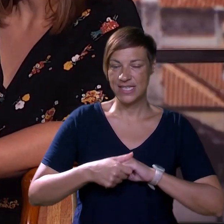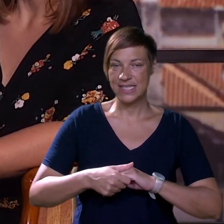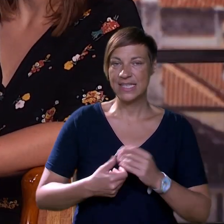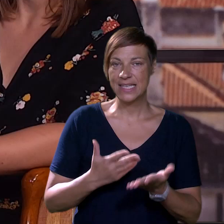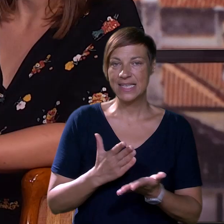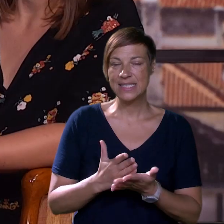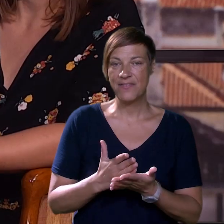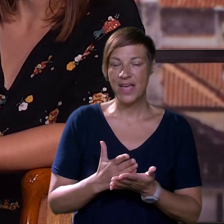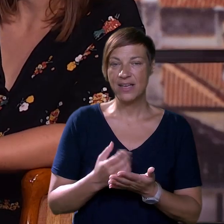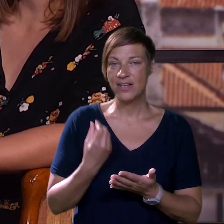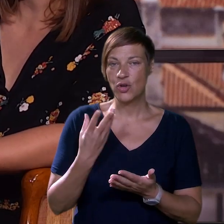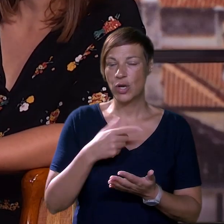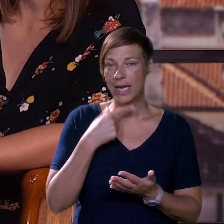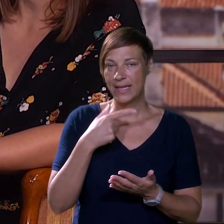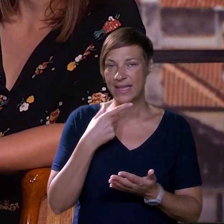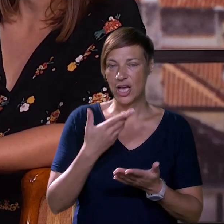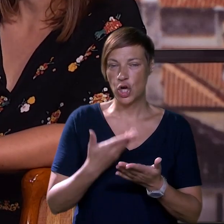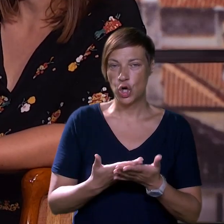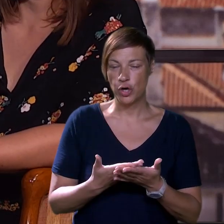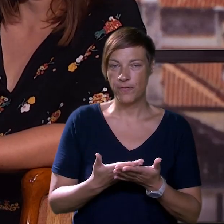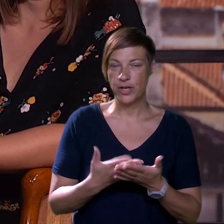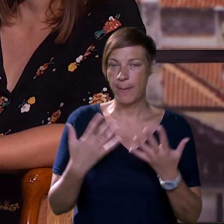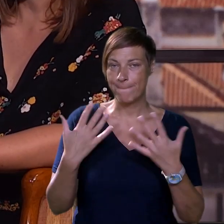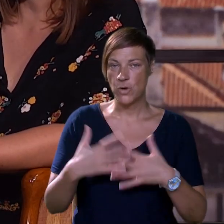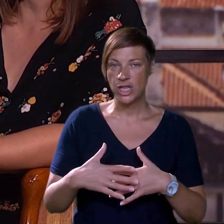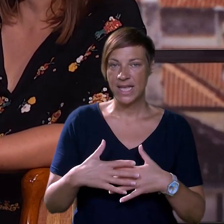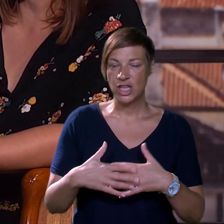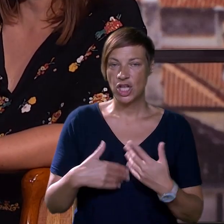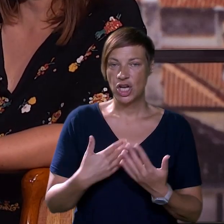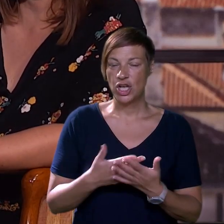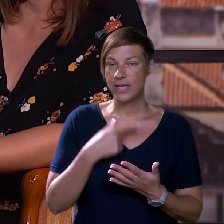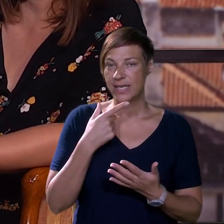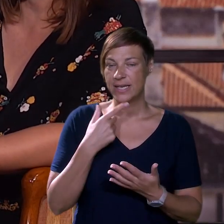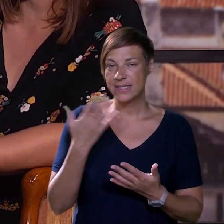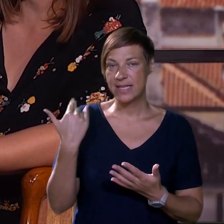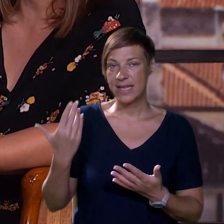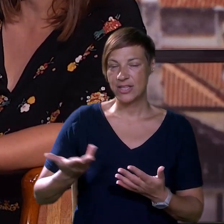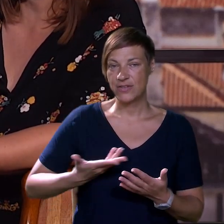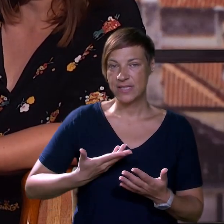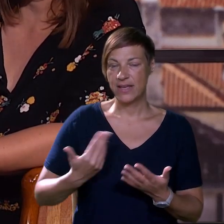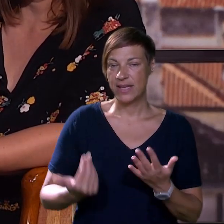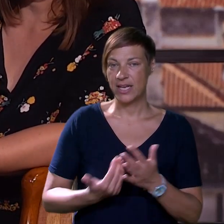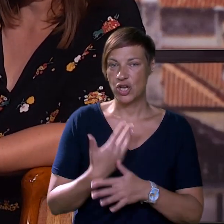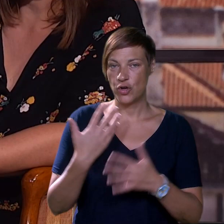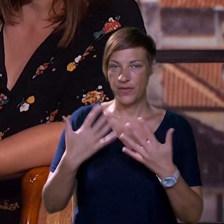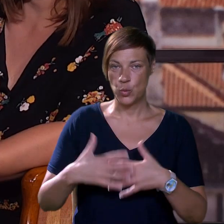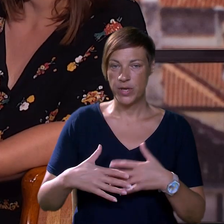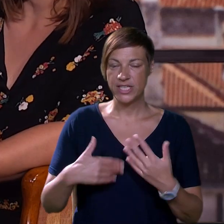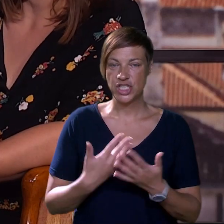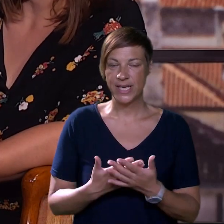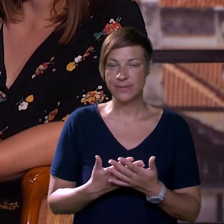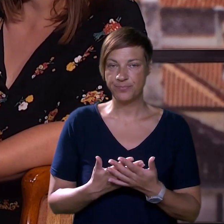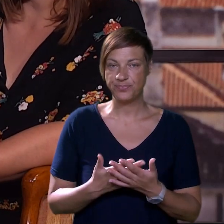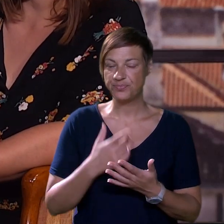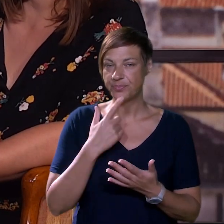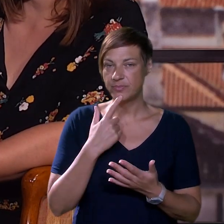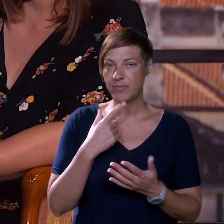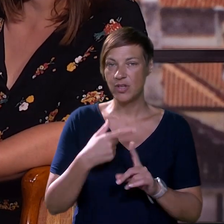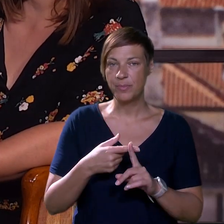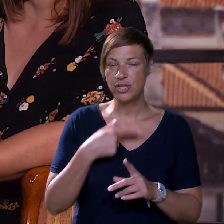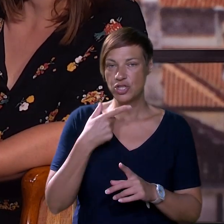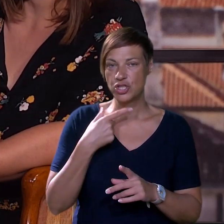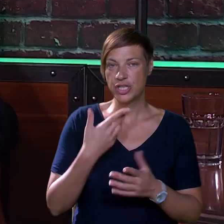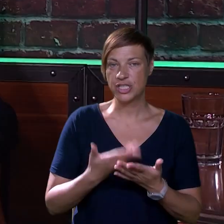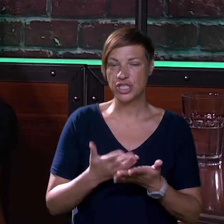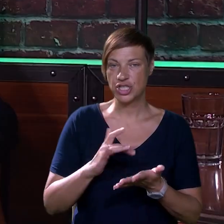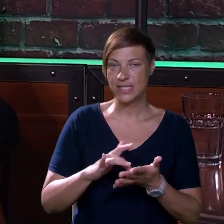svakako. A kada govorimo o tehnologiji, rekli ste da ste nedavno i dobili i novi uređaj. O kojem je točno riječ?